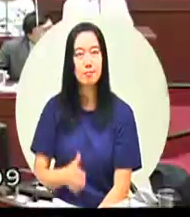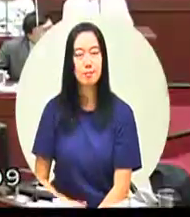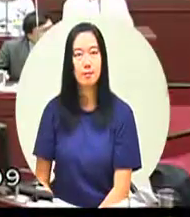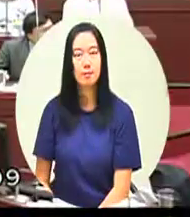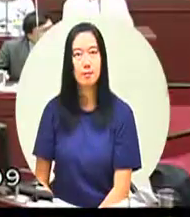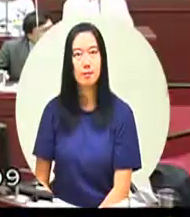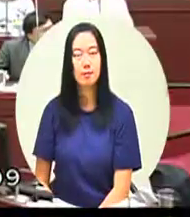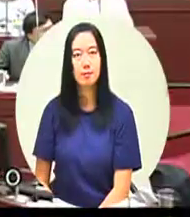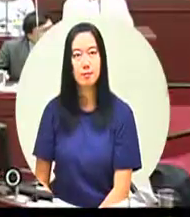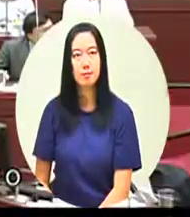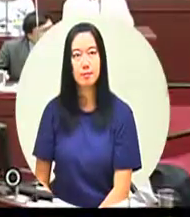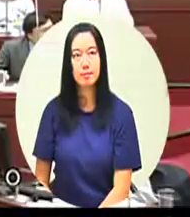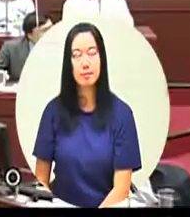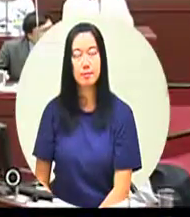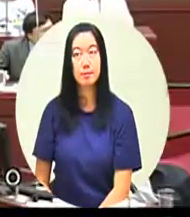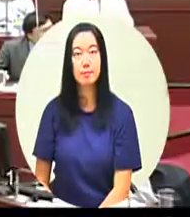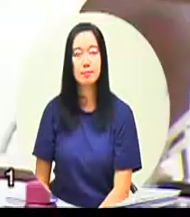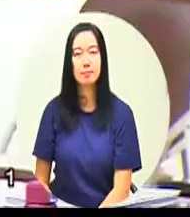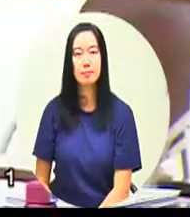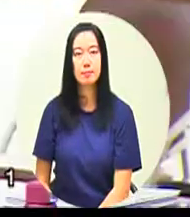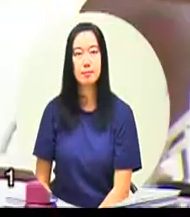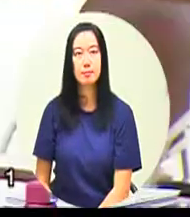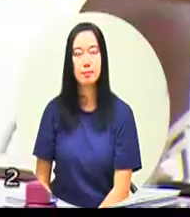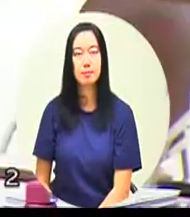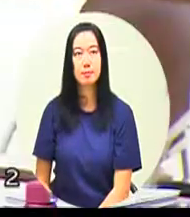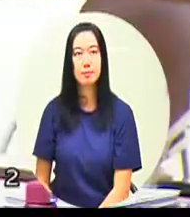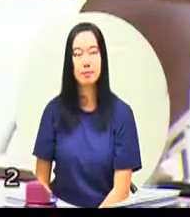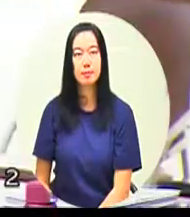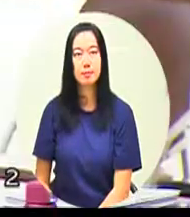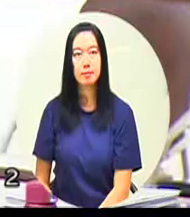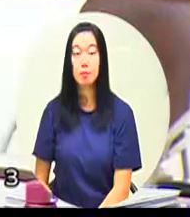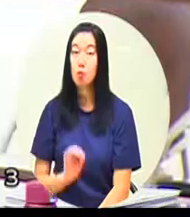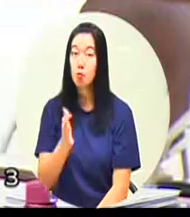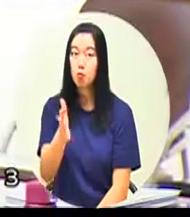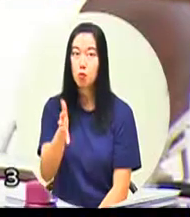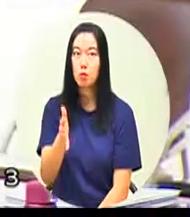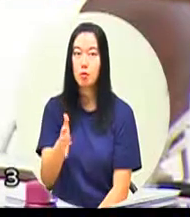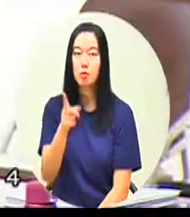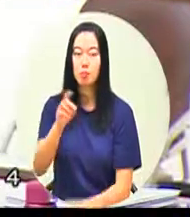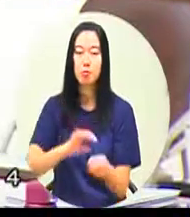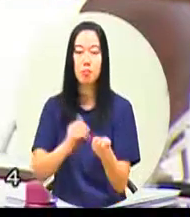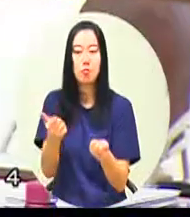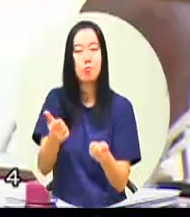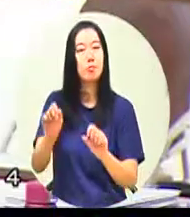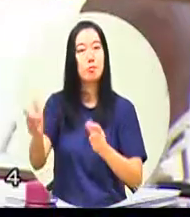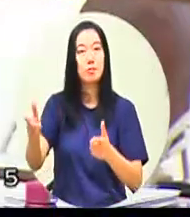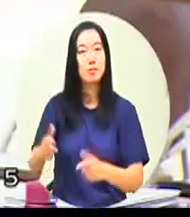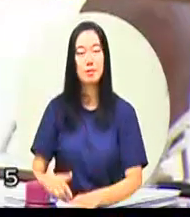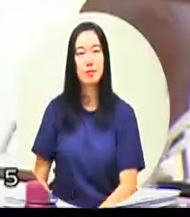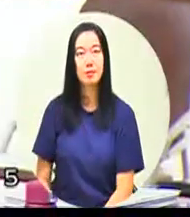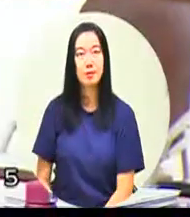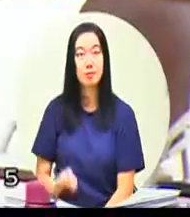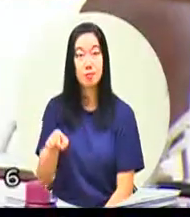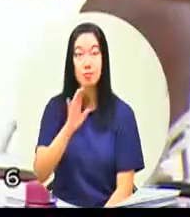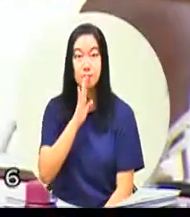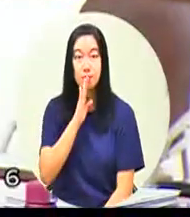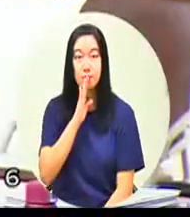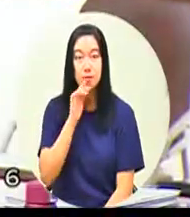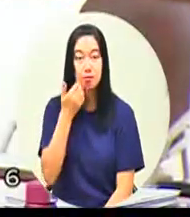那唔办是可以见谅的，因为你们不是医师哈。他这个是